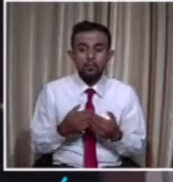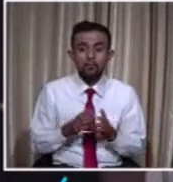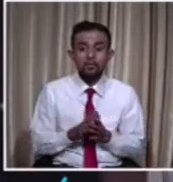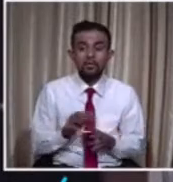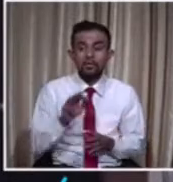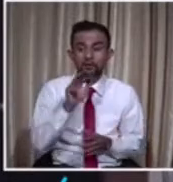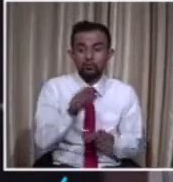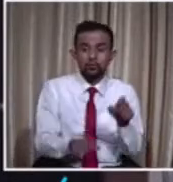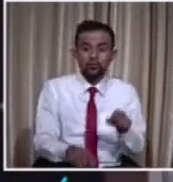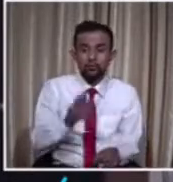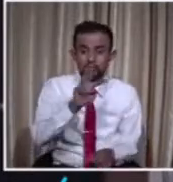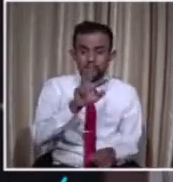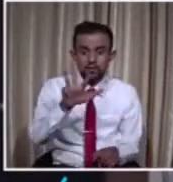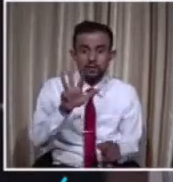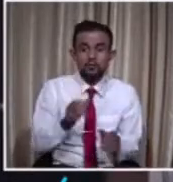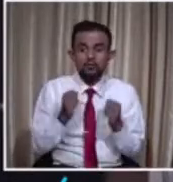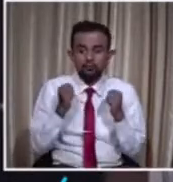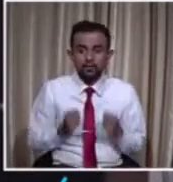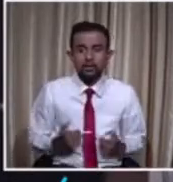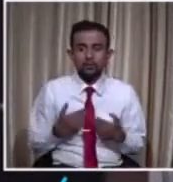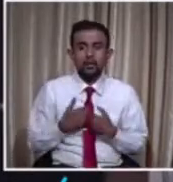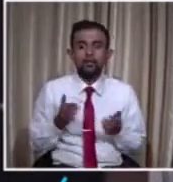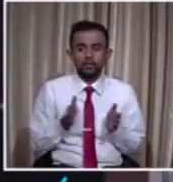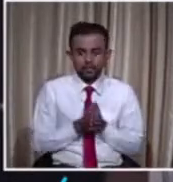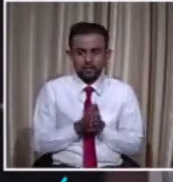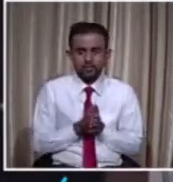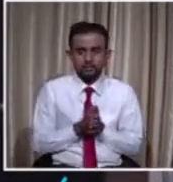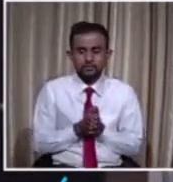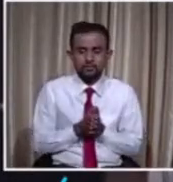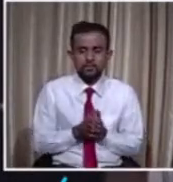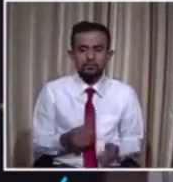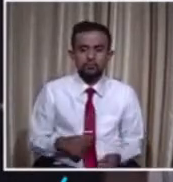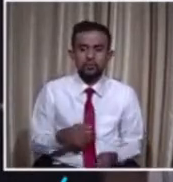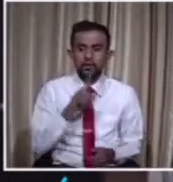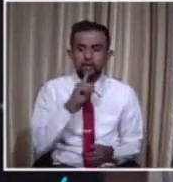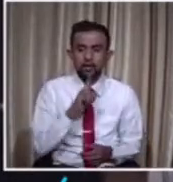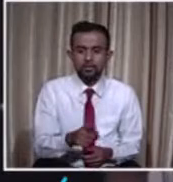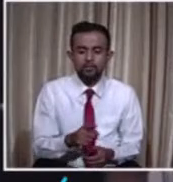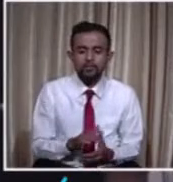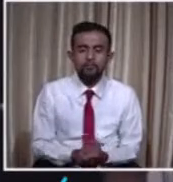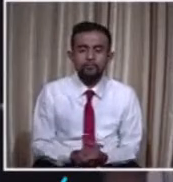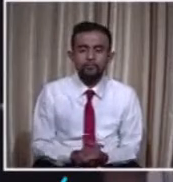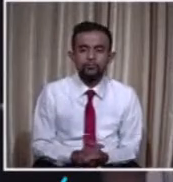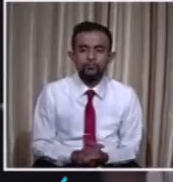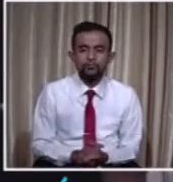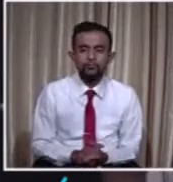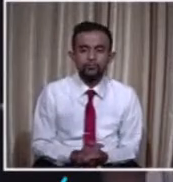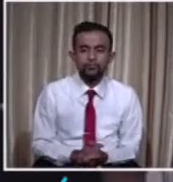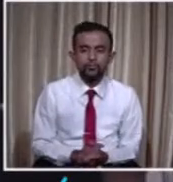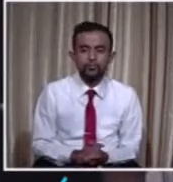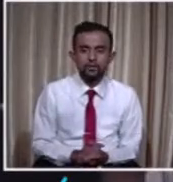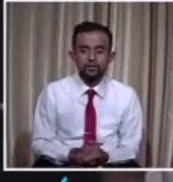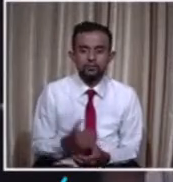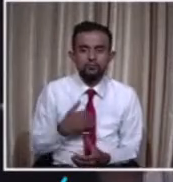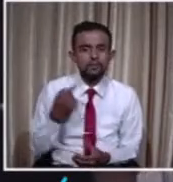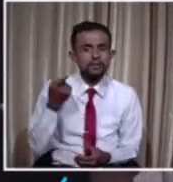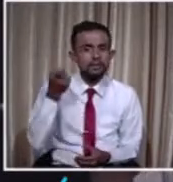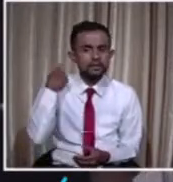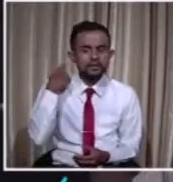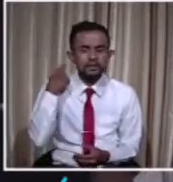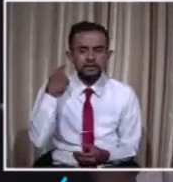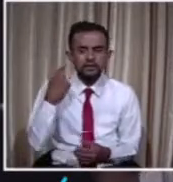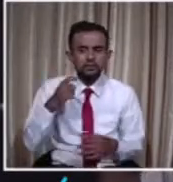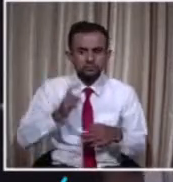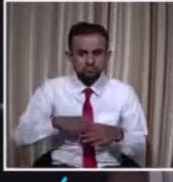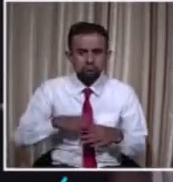nek kuadwen, mah tethulu. Ewa ke man sadahan karan to one. Mama, iye warapsadat